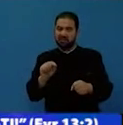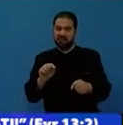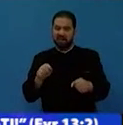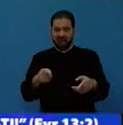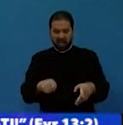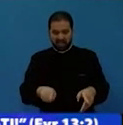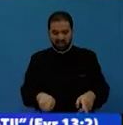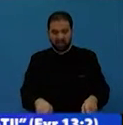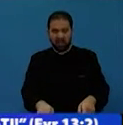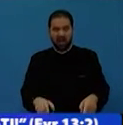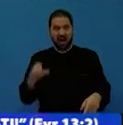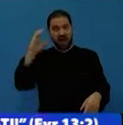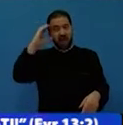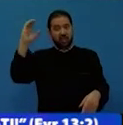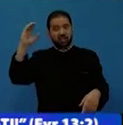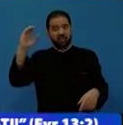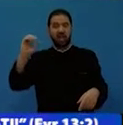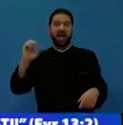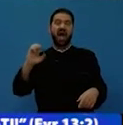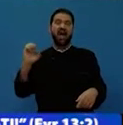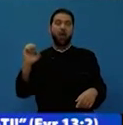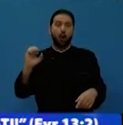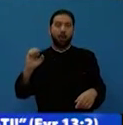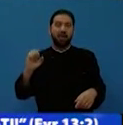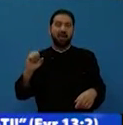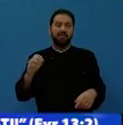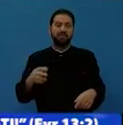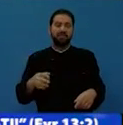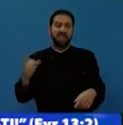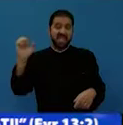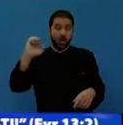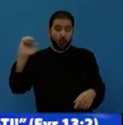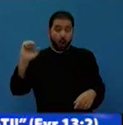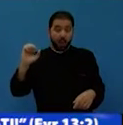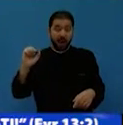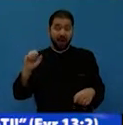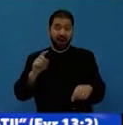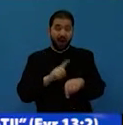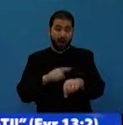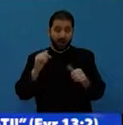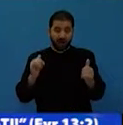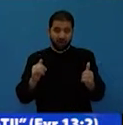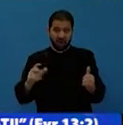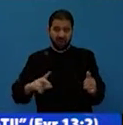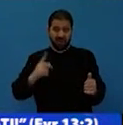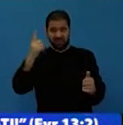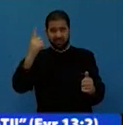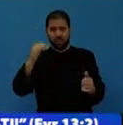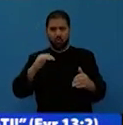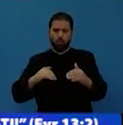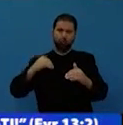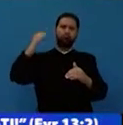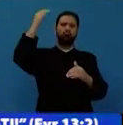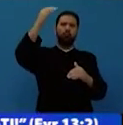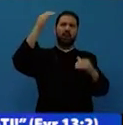rădăcinile creștine ale Europei. Europa la ora aceasta este un suprastat,